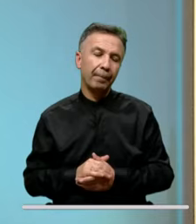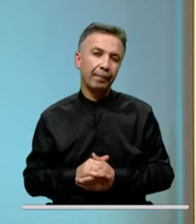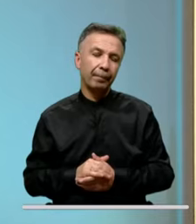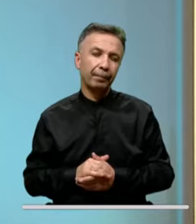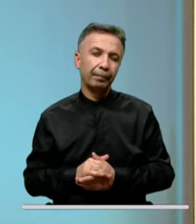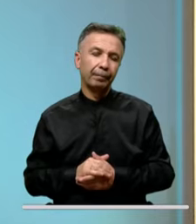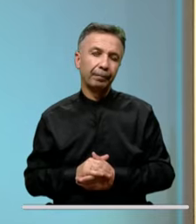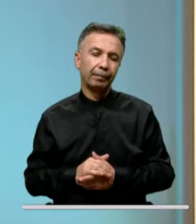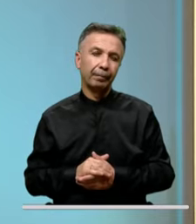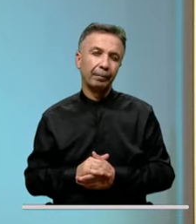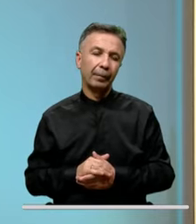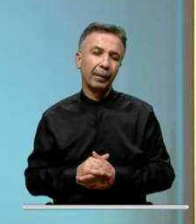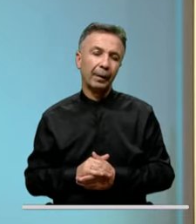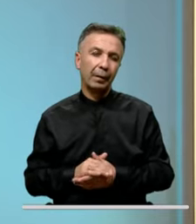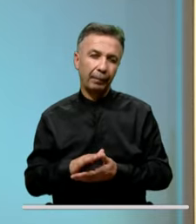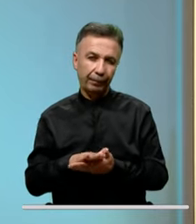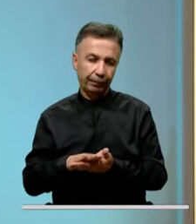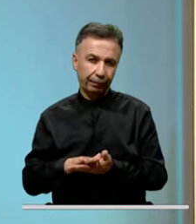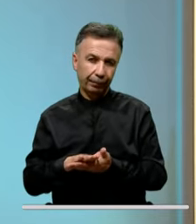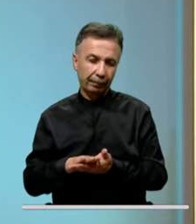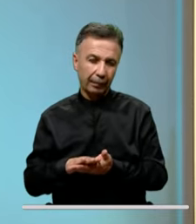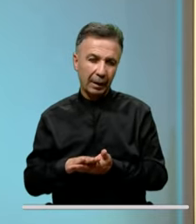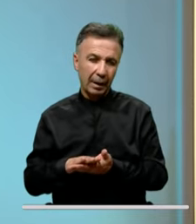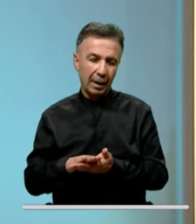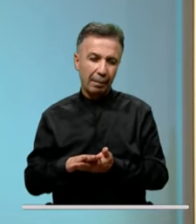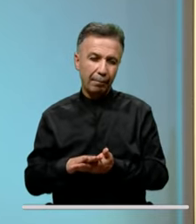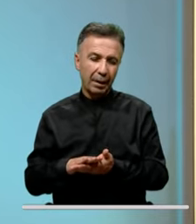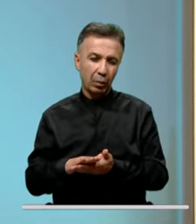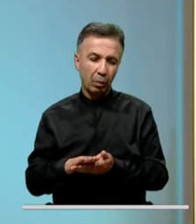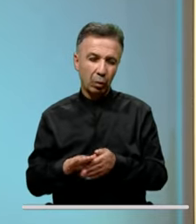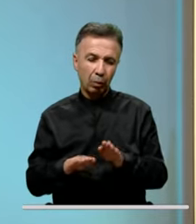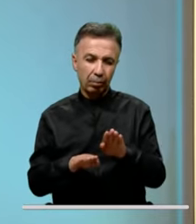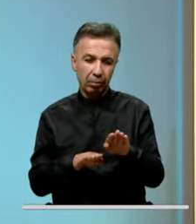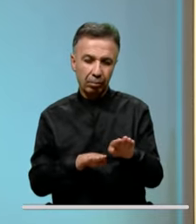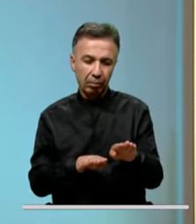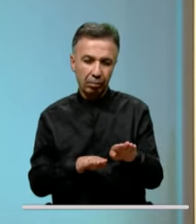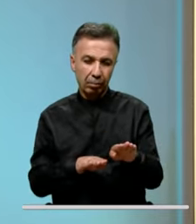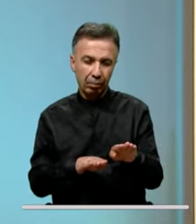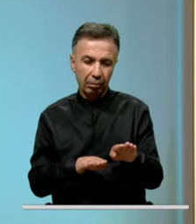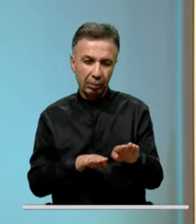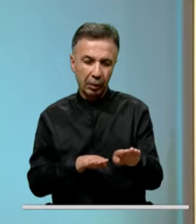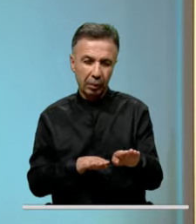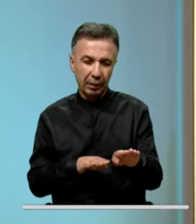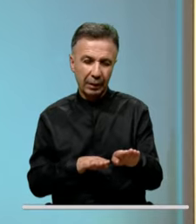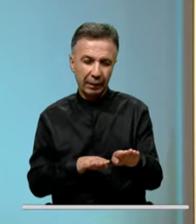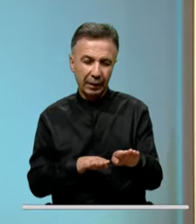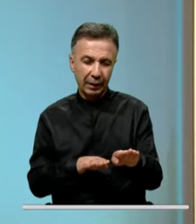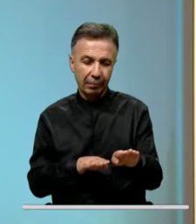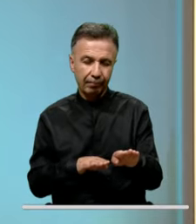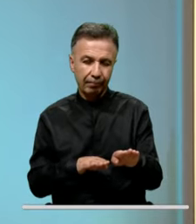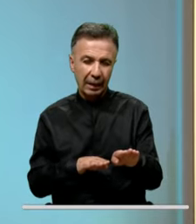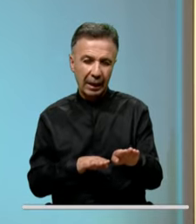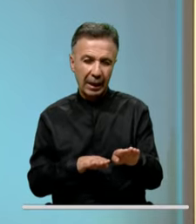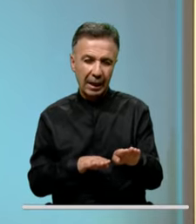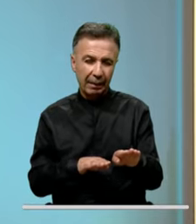Şunu ayak varsayalım. Bir topuk mesafesi kadar, bakın bir topuk mesafesi kadar hemen